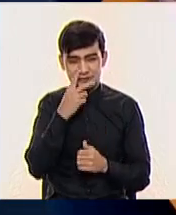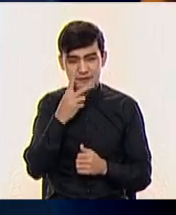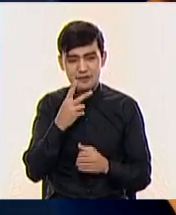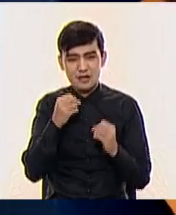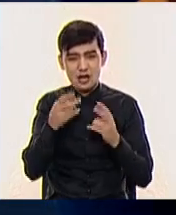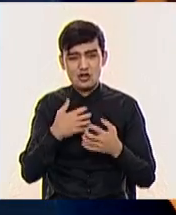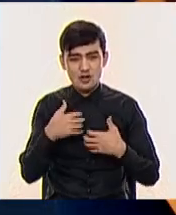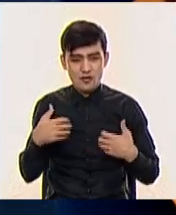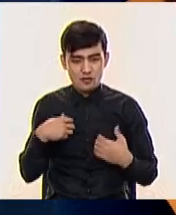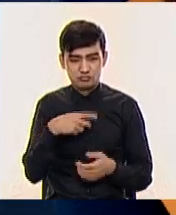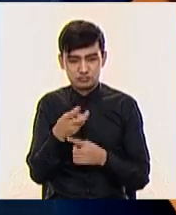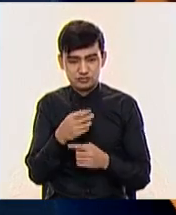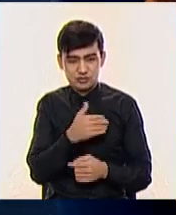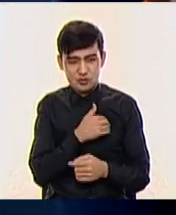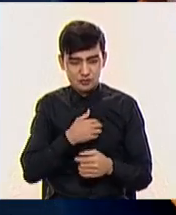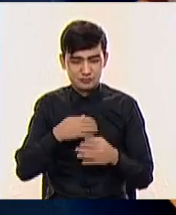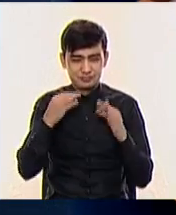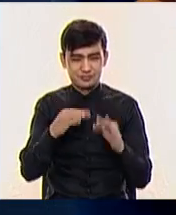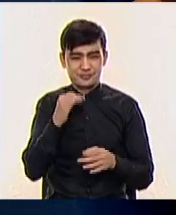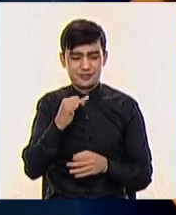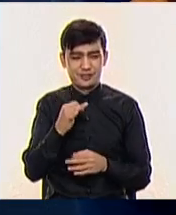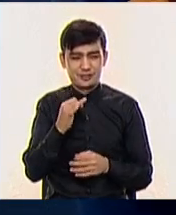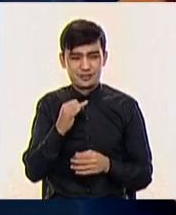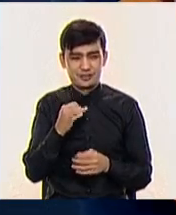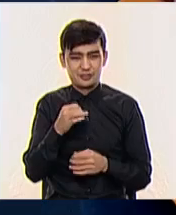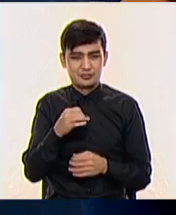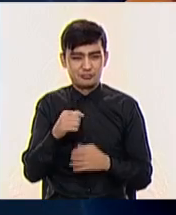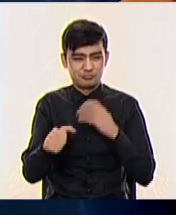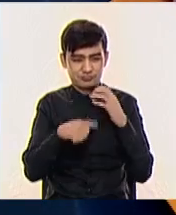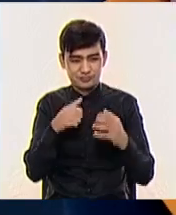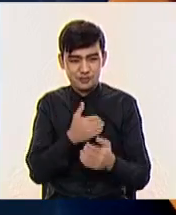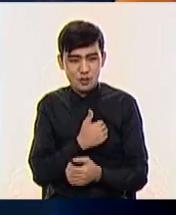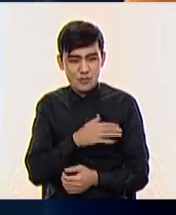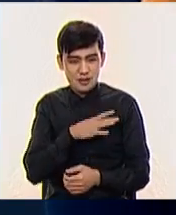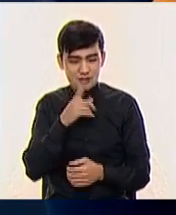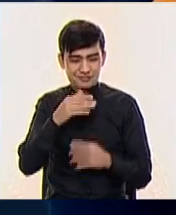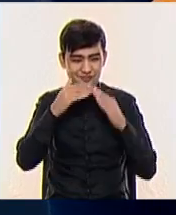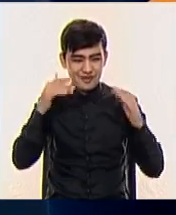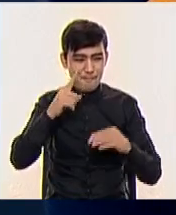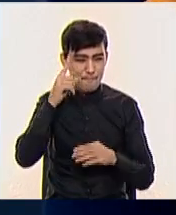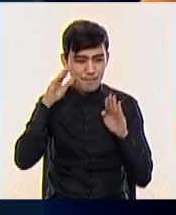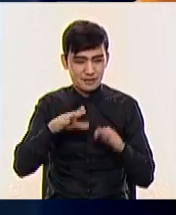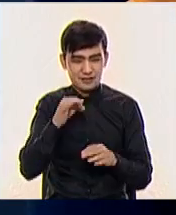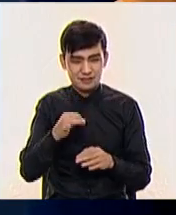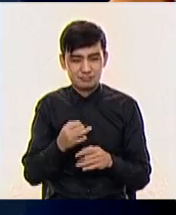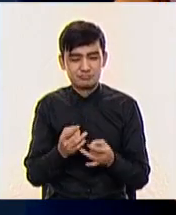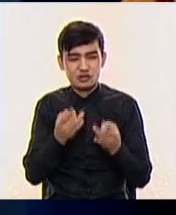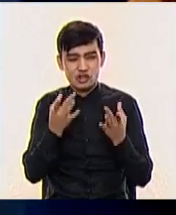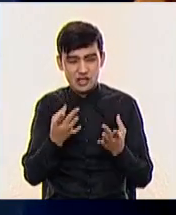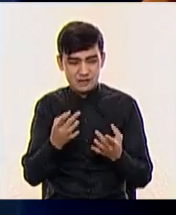как животное брыкается и пытается освободиться. Выяснилось, что буренку хотели разделать прямо наверху, чтобы провести